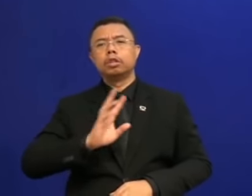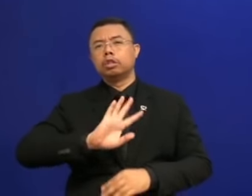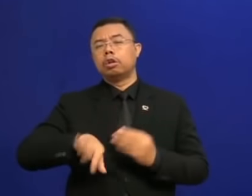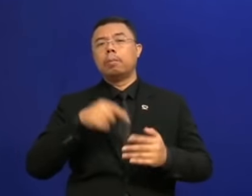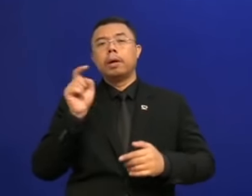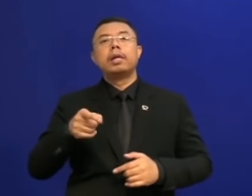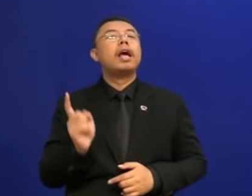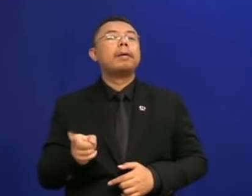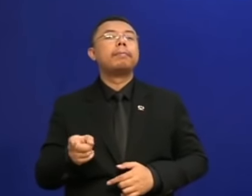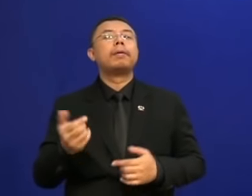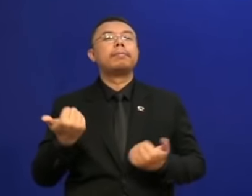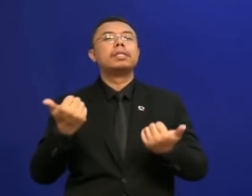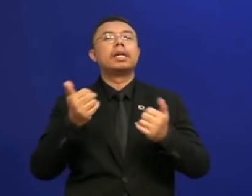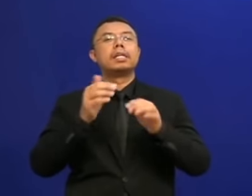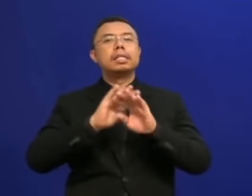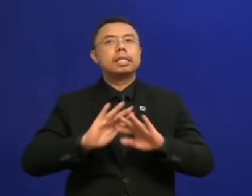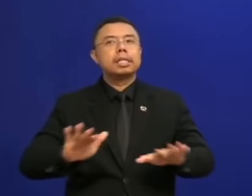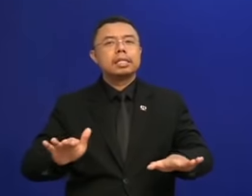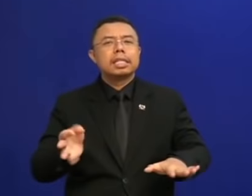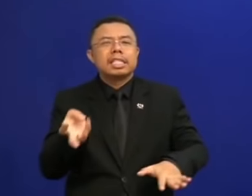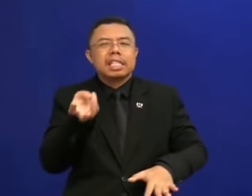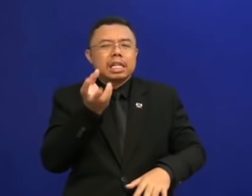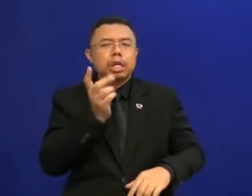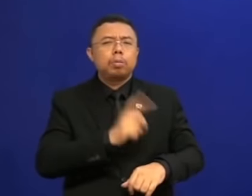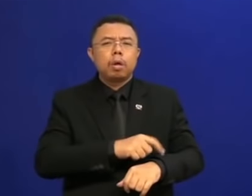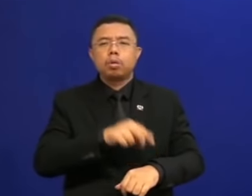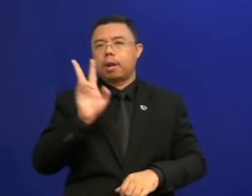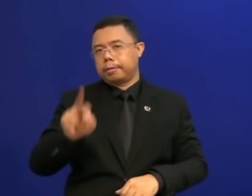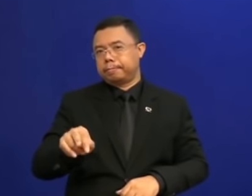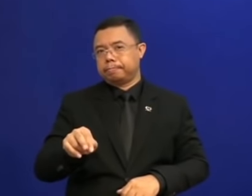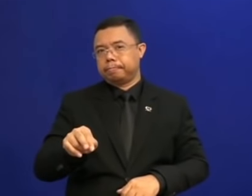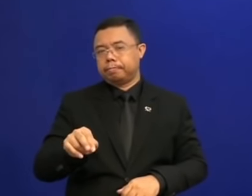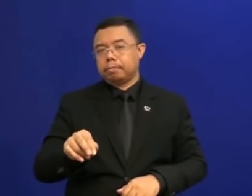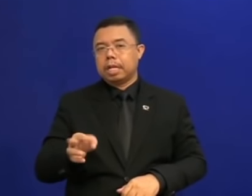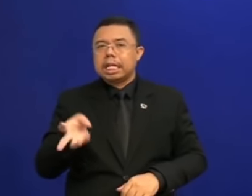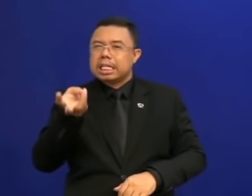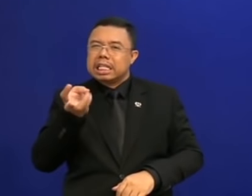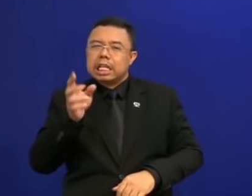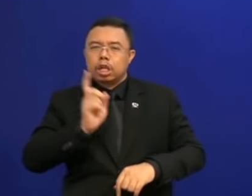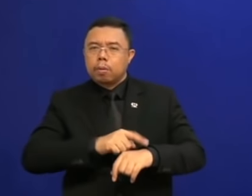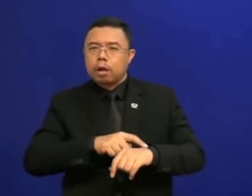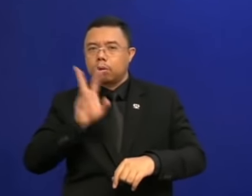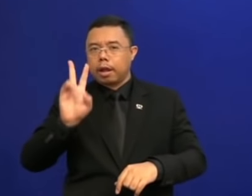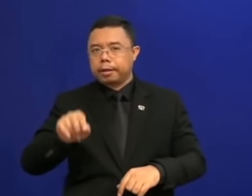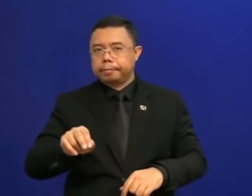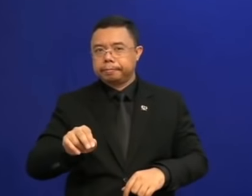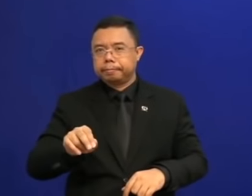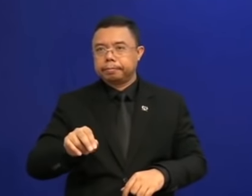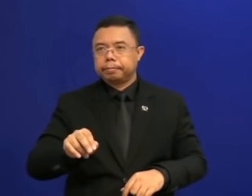semua ini kan akan berakhir sedikit waktu lagi. Jadi sedikit waktu lagi.